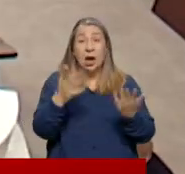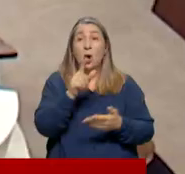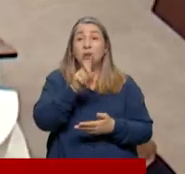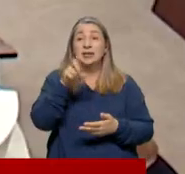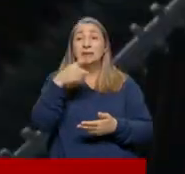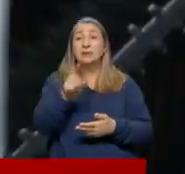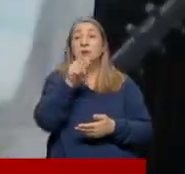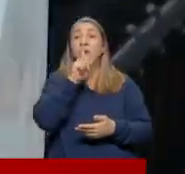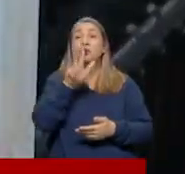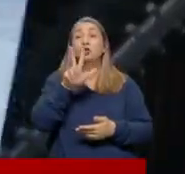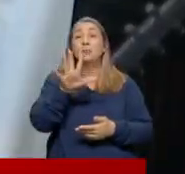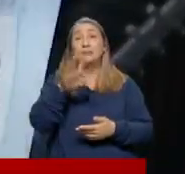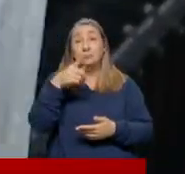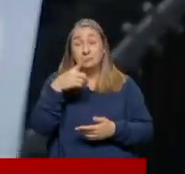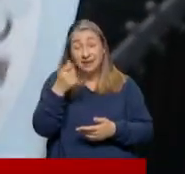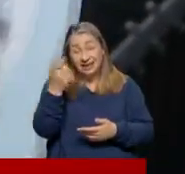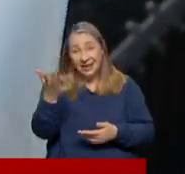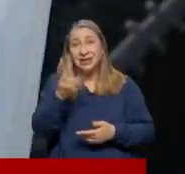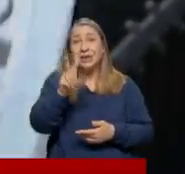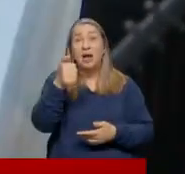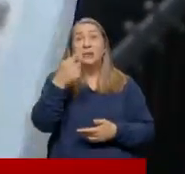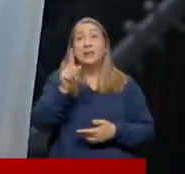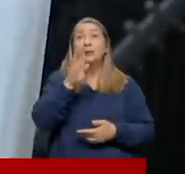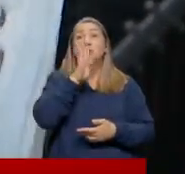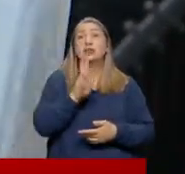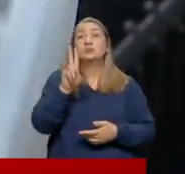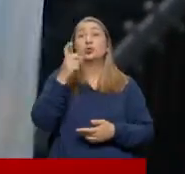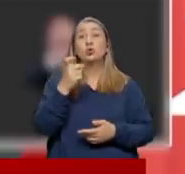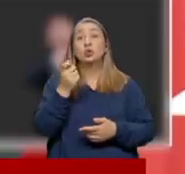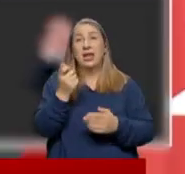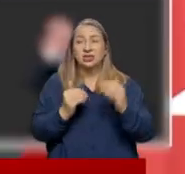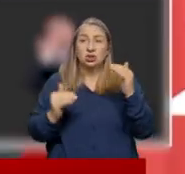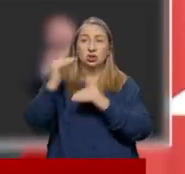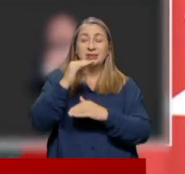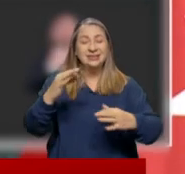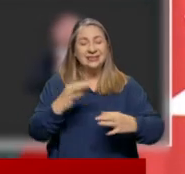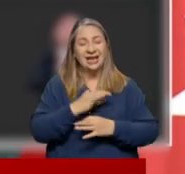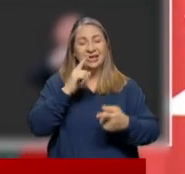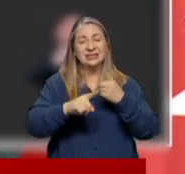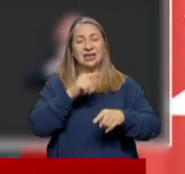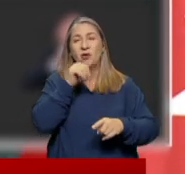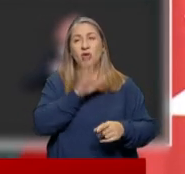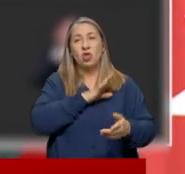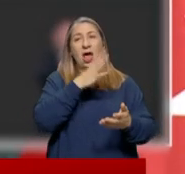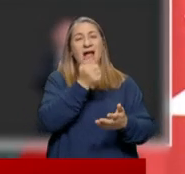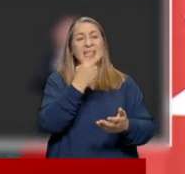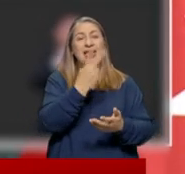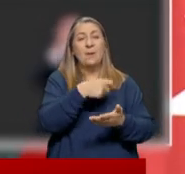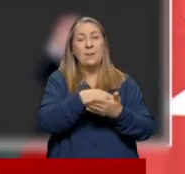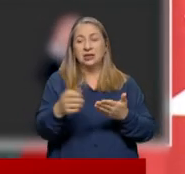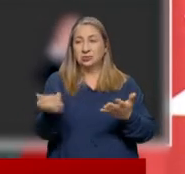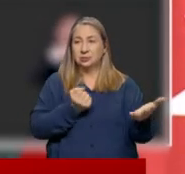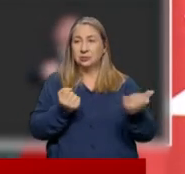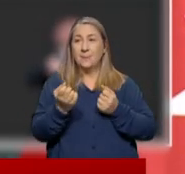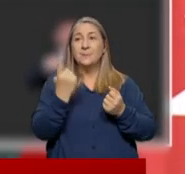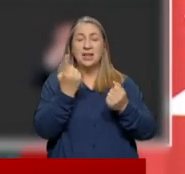da 18.135 liradan 20 6479 liraya çıkıyor Sayın Kılıçdaroğlu'nun aldığı iki